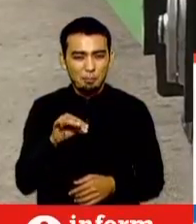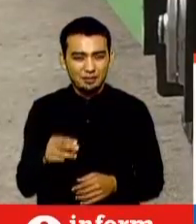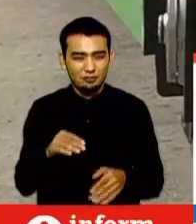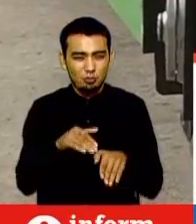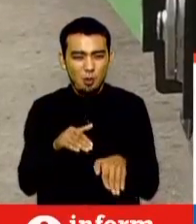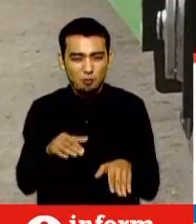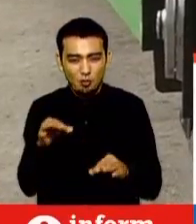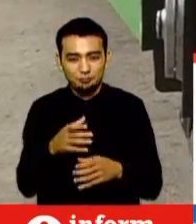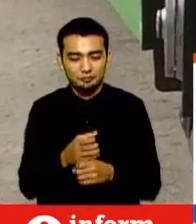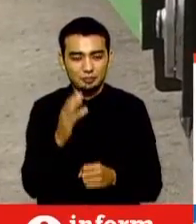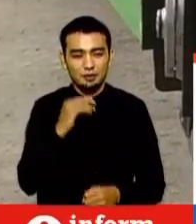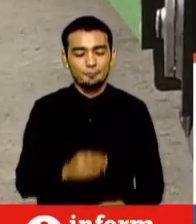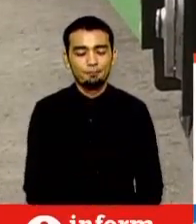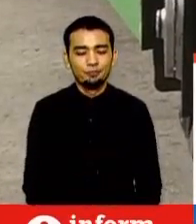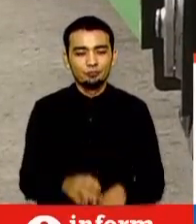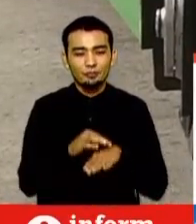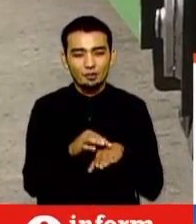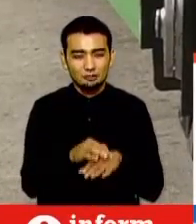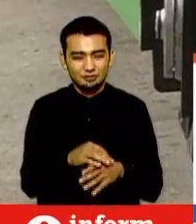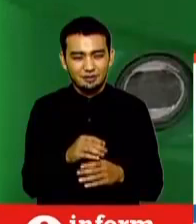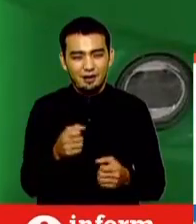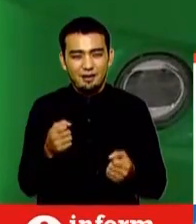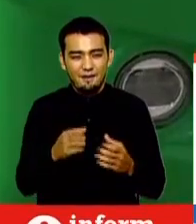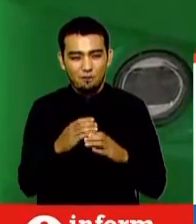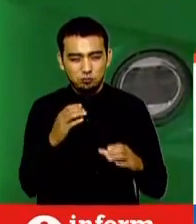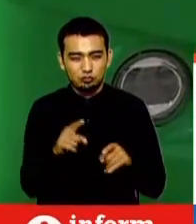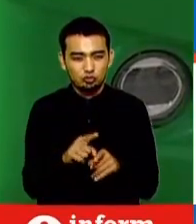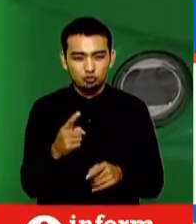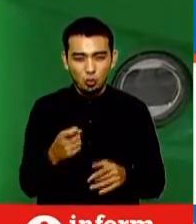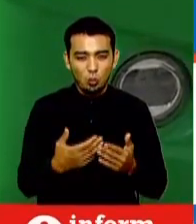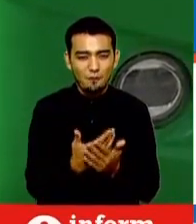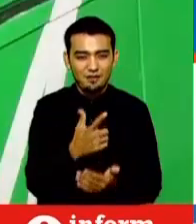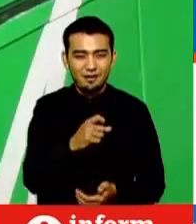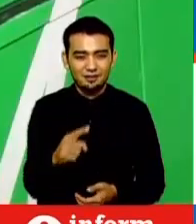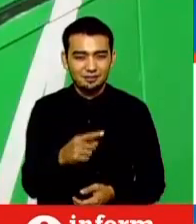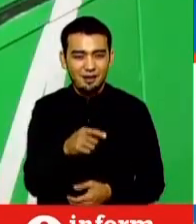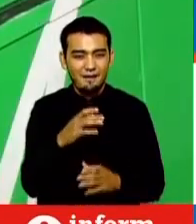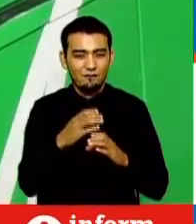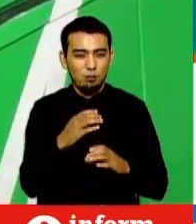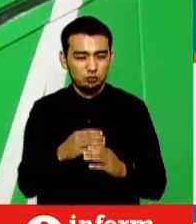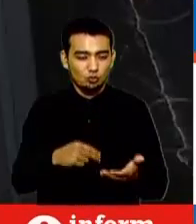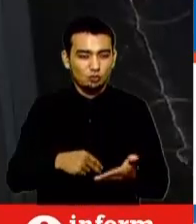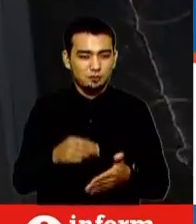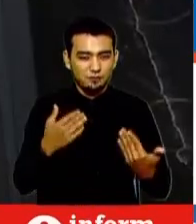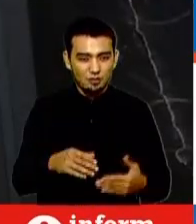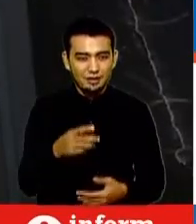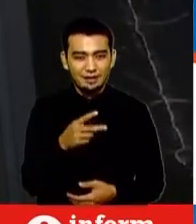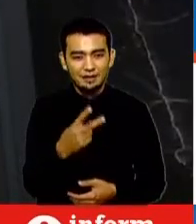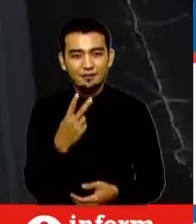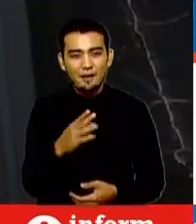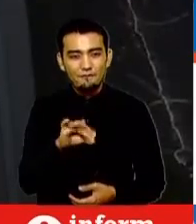и подвижной состав общественного транспорта города. Акимат закупил 100 новых газовых автобусов. Они двух видов – 10-